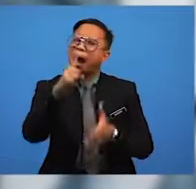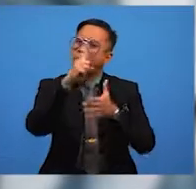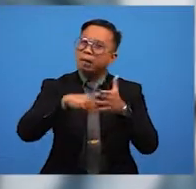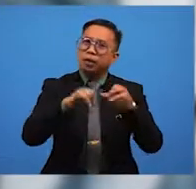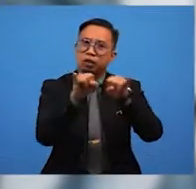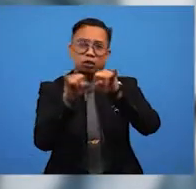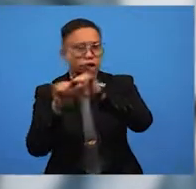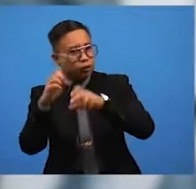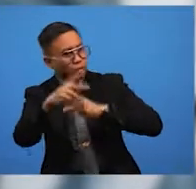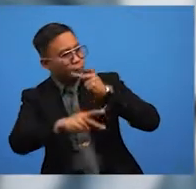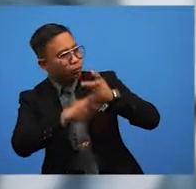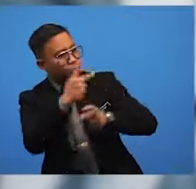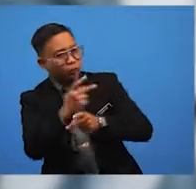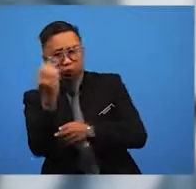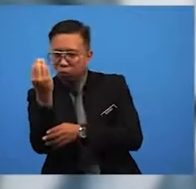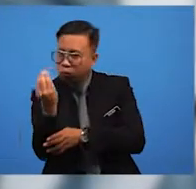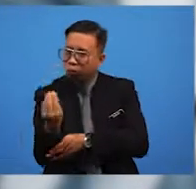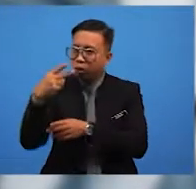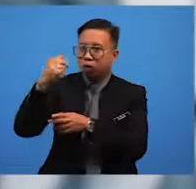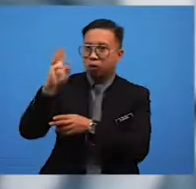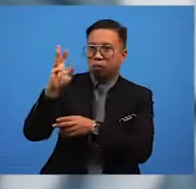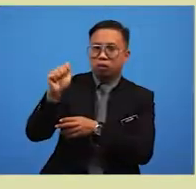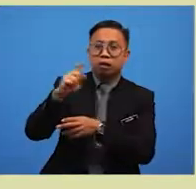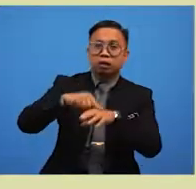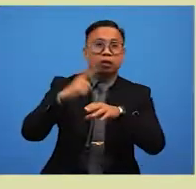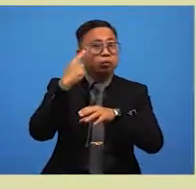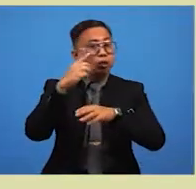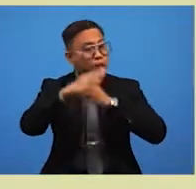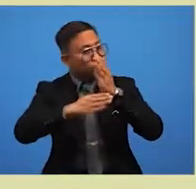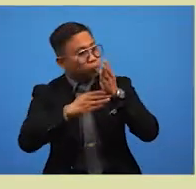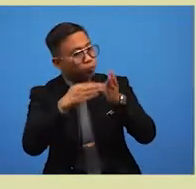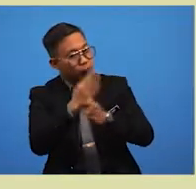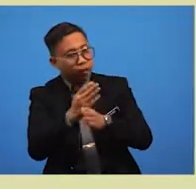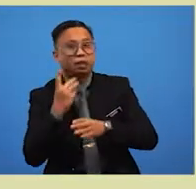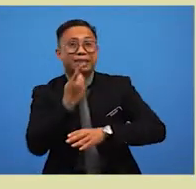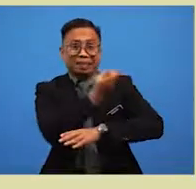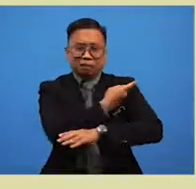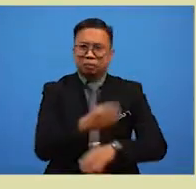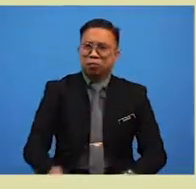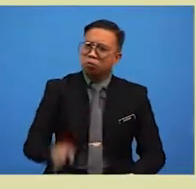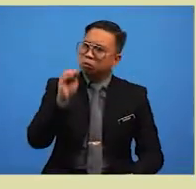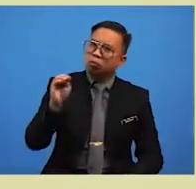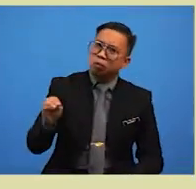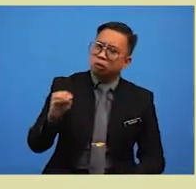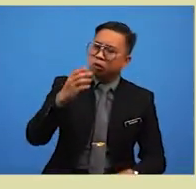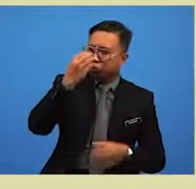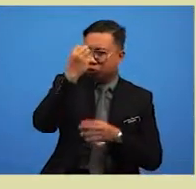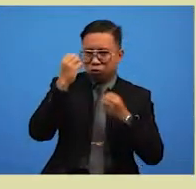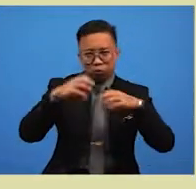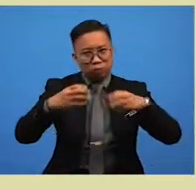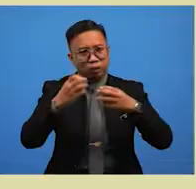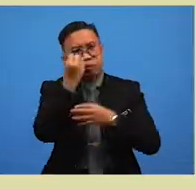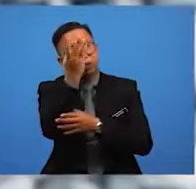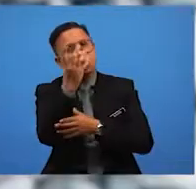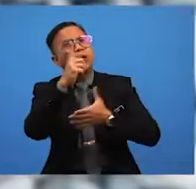jenis proses luluh hawa yang berlaku di muka bumi kita? Murid-murid, cuba teka jenis luluh hawa yang